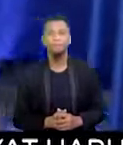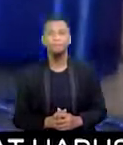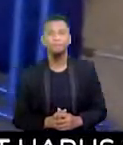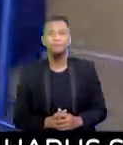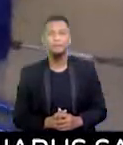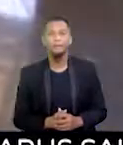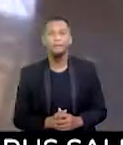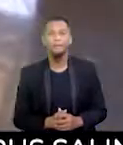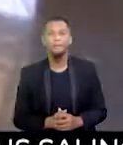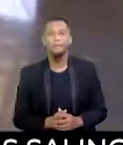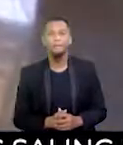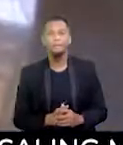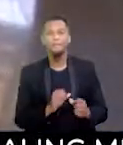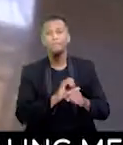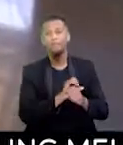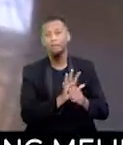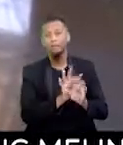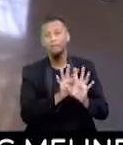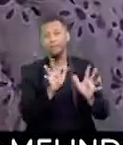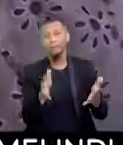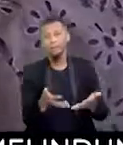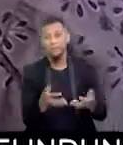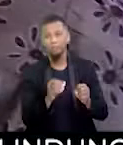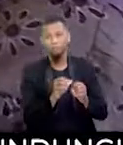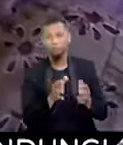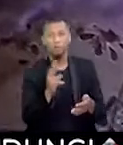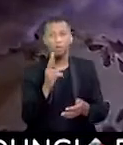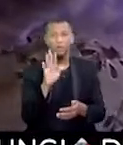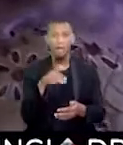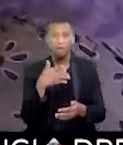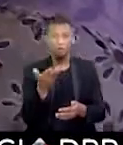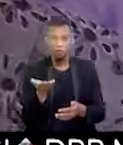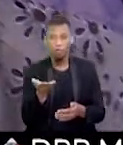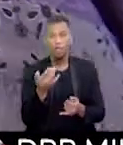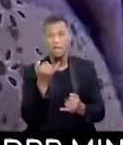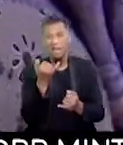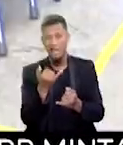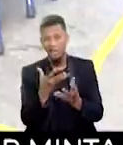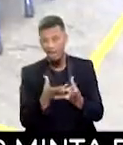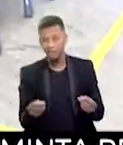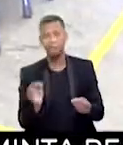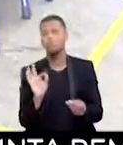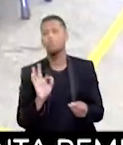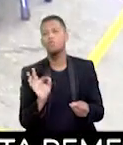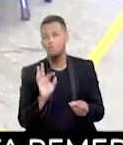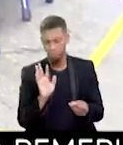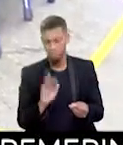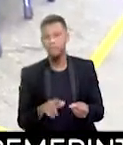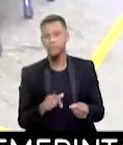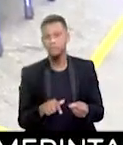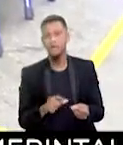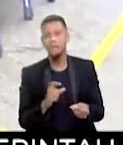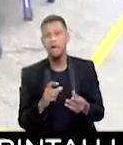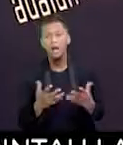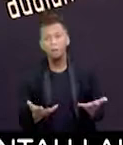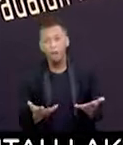Ancaman coronavirus telah lebih dari 2 tahun melanda tanah air masih belum berakhir. Kunci keberhasilan penanganan pandemi ini sangat dipengaruhi salah